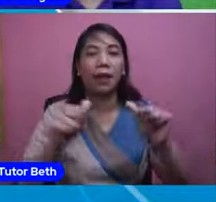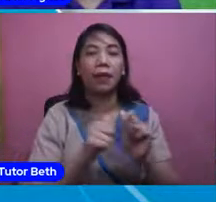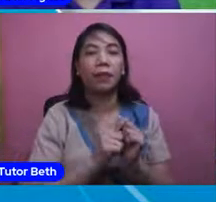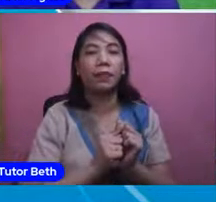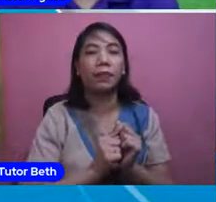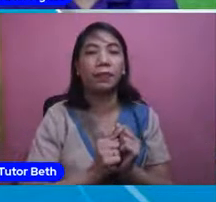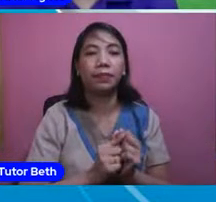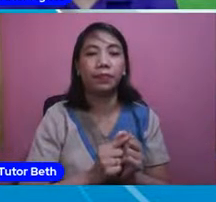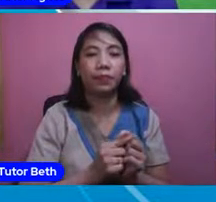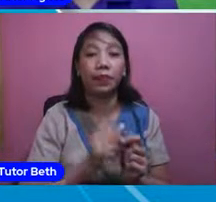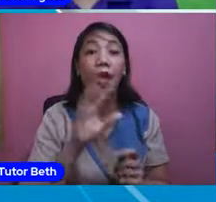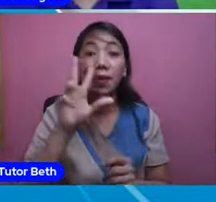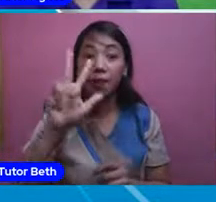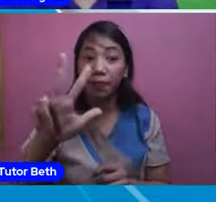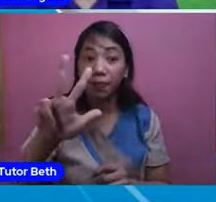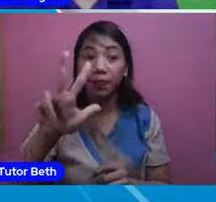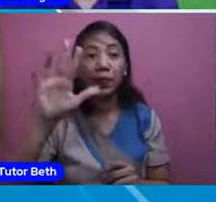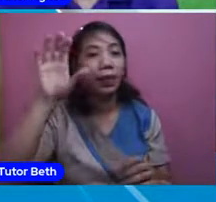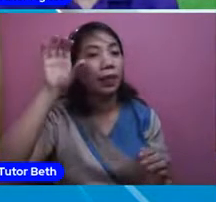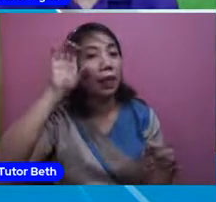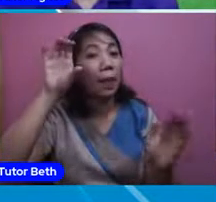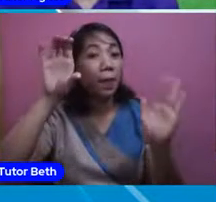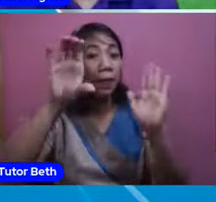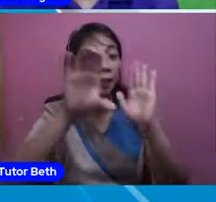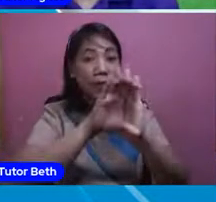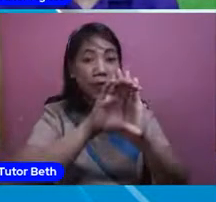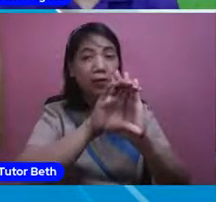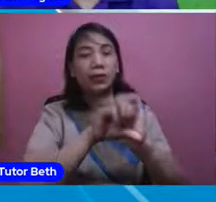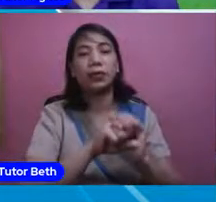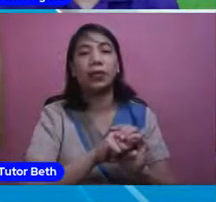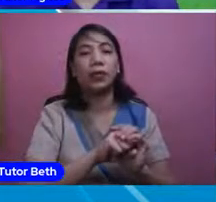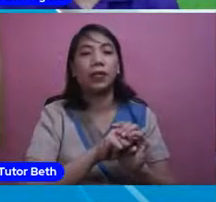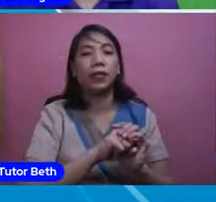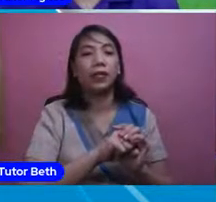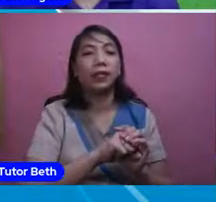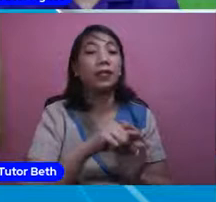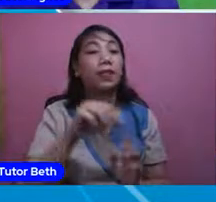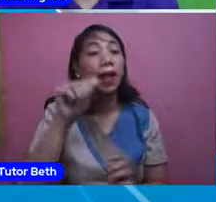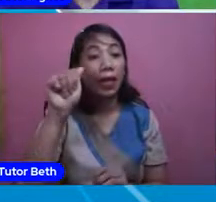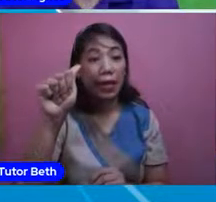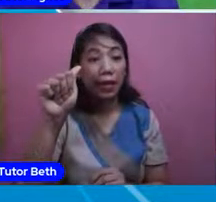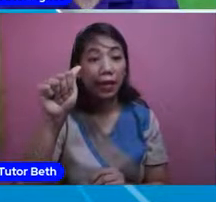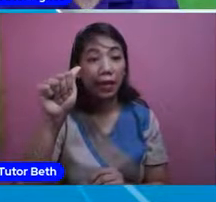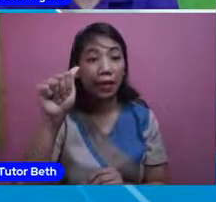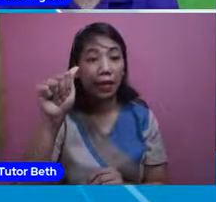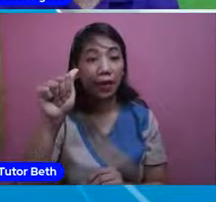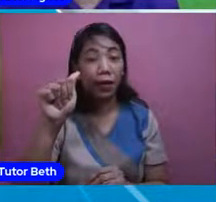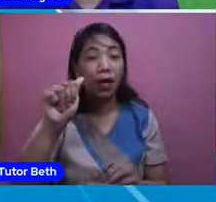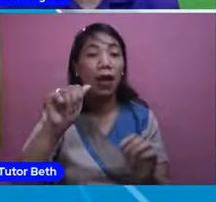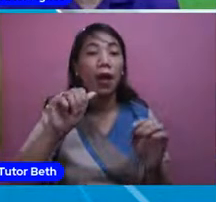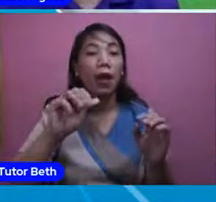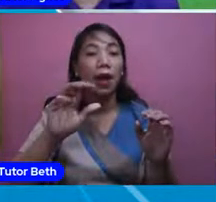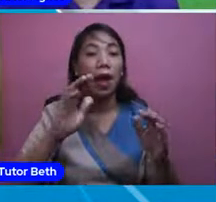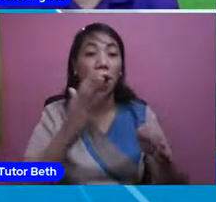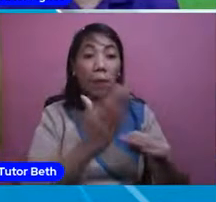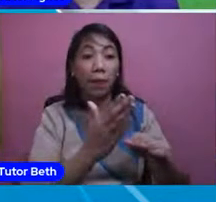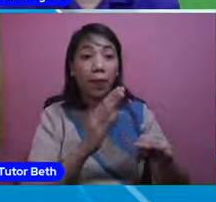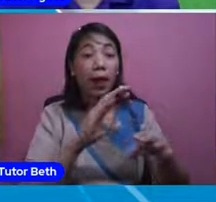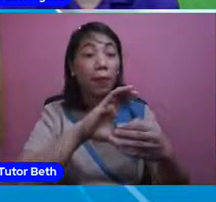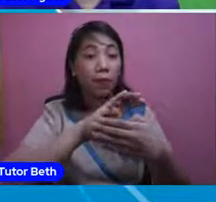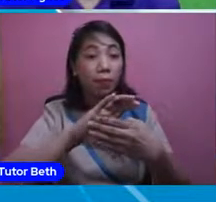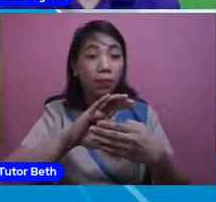papakitang tatlong larawan dito. Yung larawan sa A, binubuo sila ng lima.